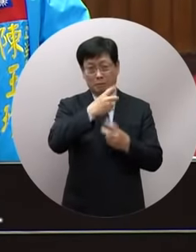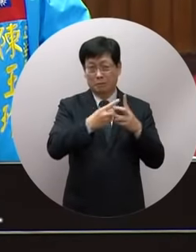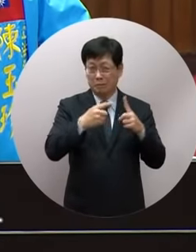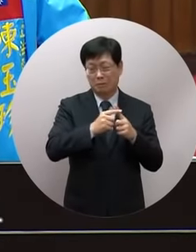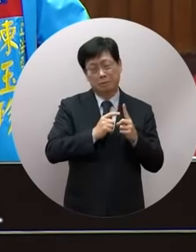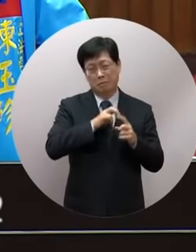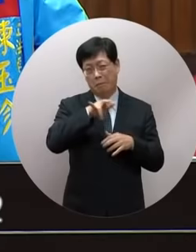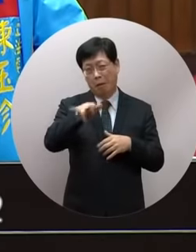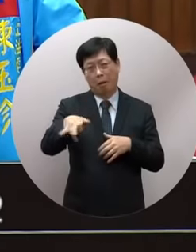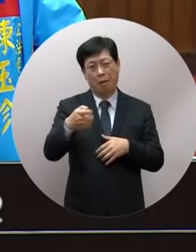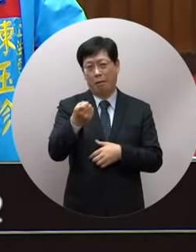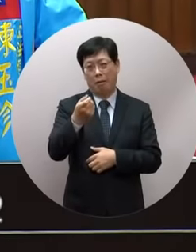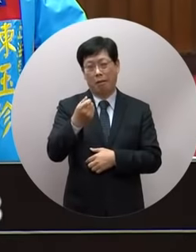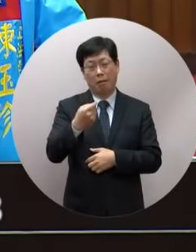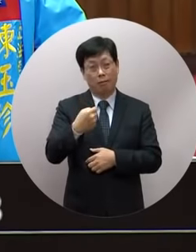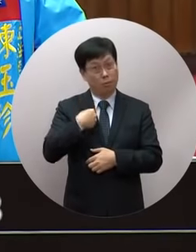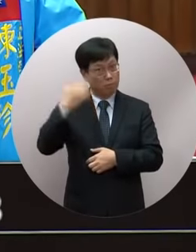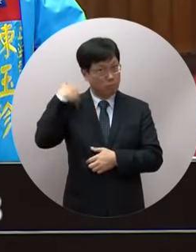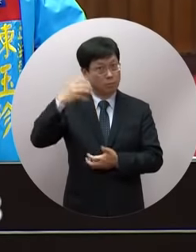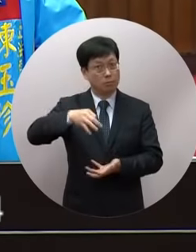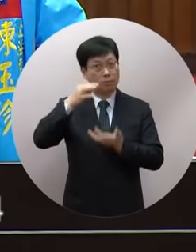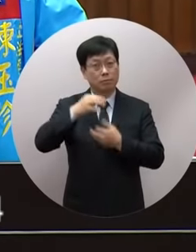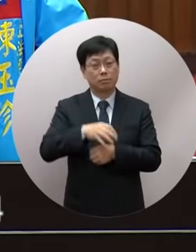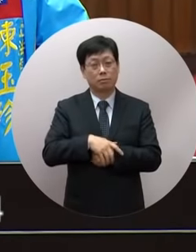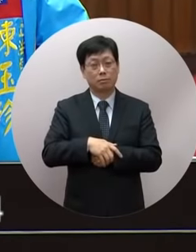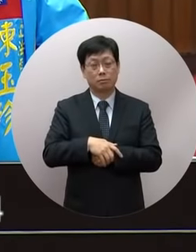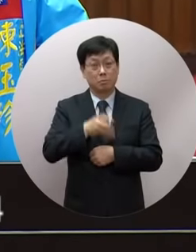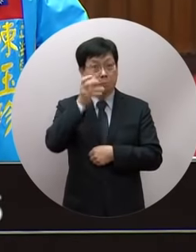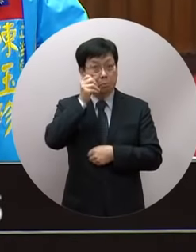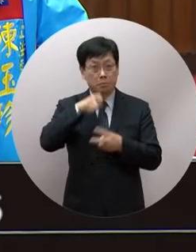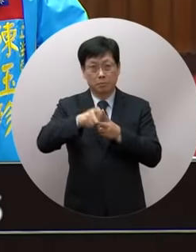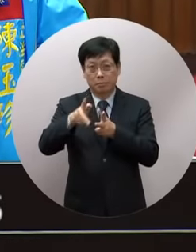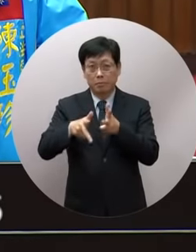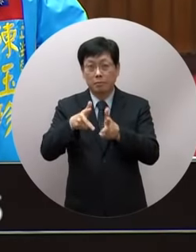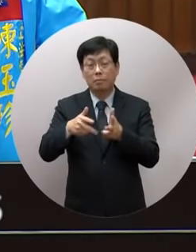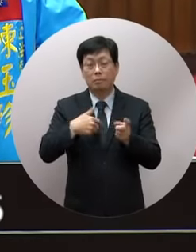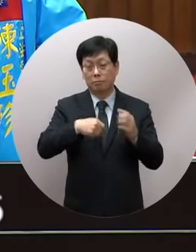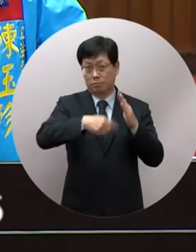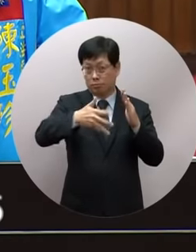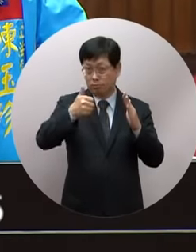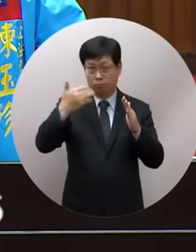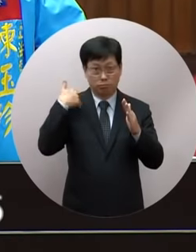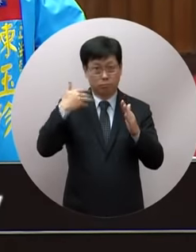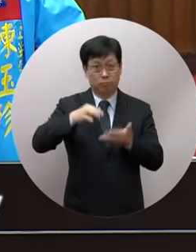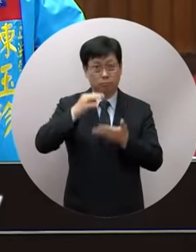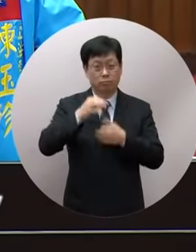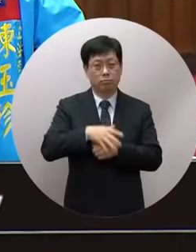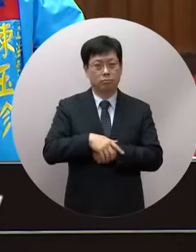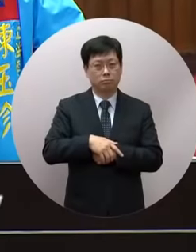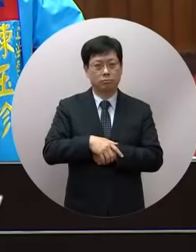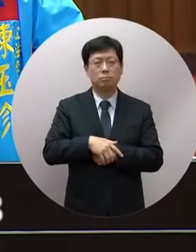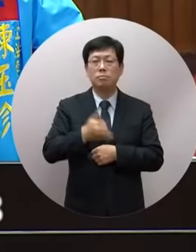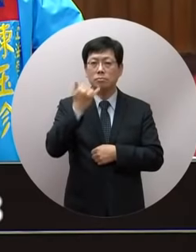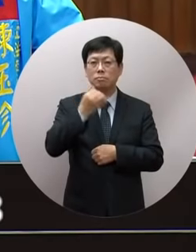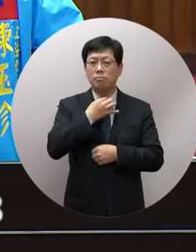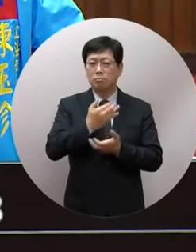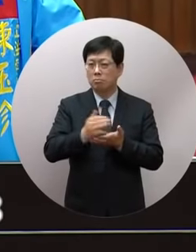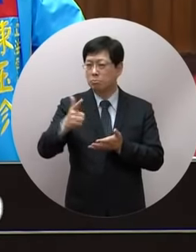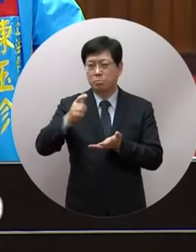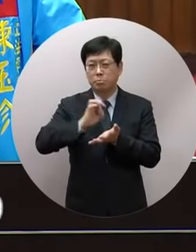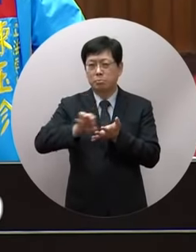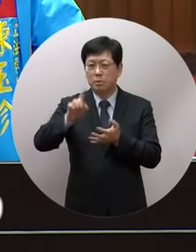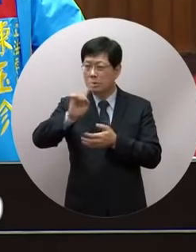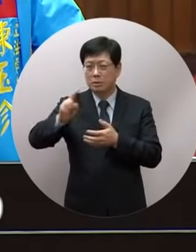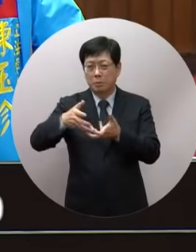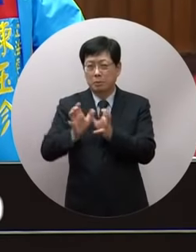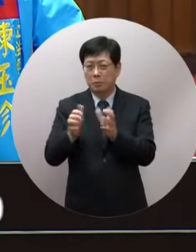来得很少。那时候我上次有提到这个观光工厂嘛，哈。那院长上次有说，才是那个纾困哈，不是用那个